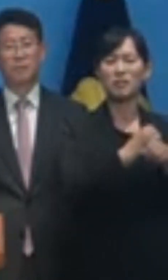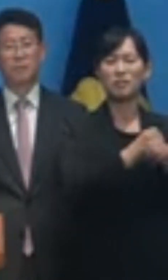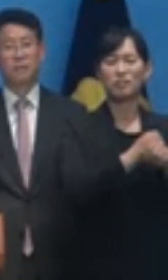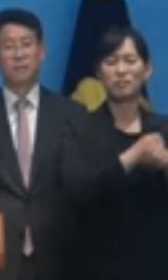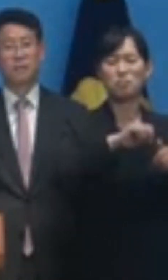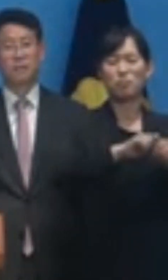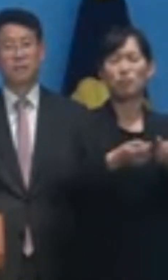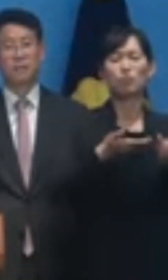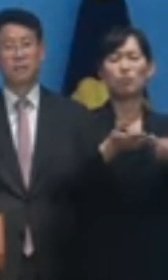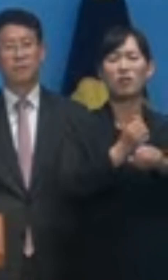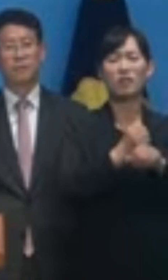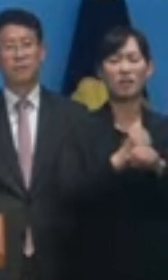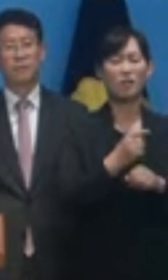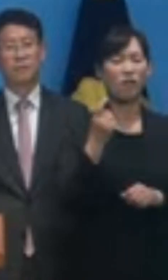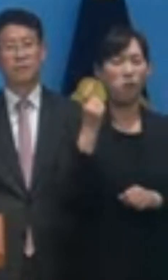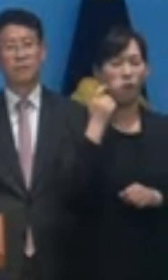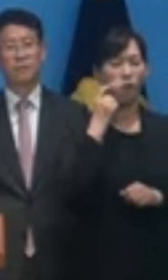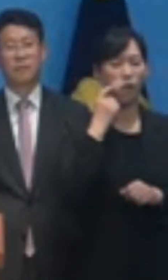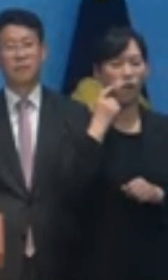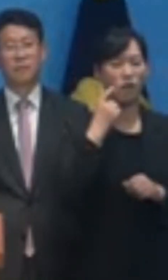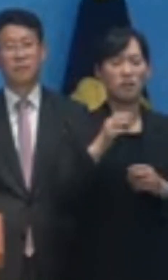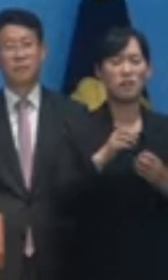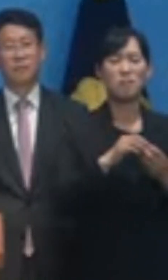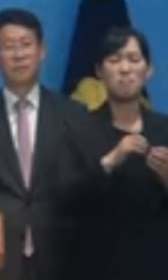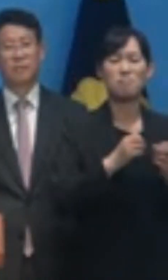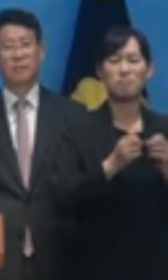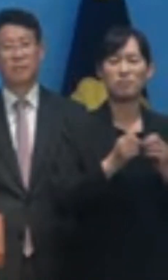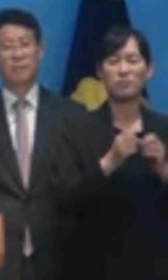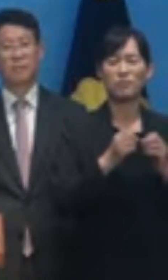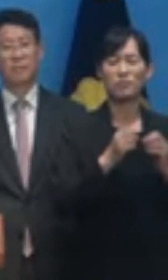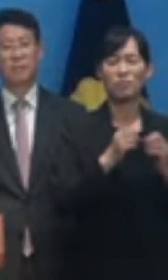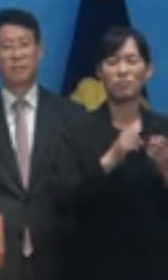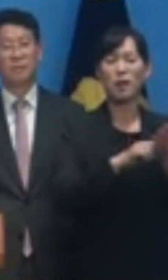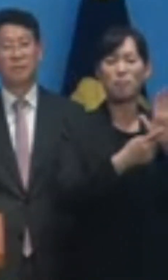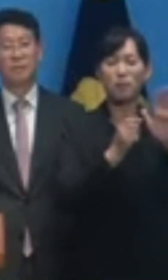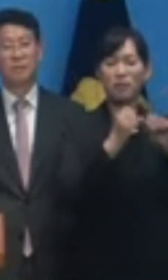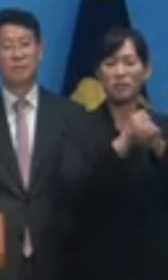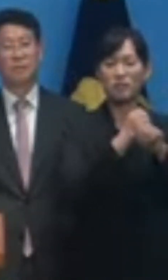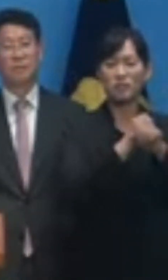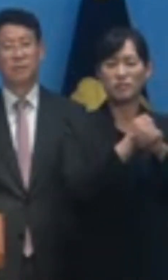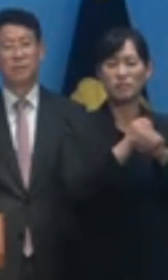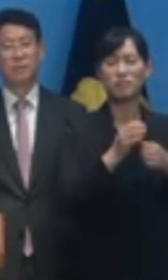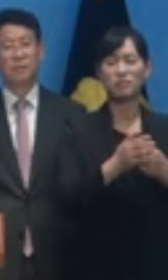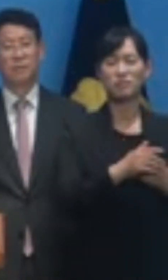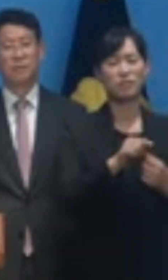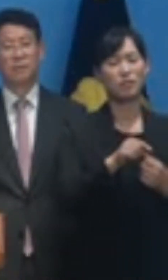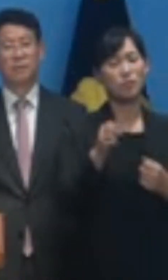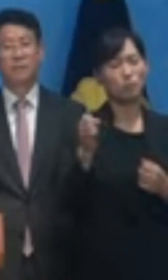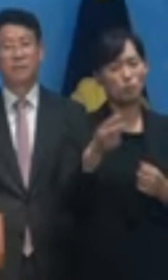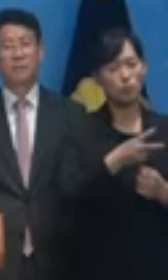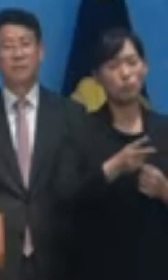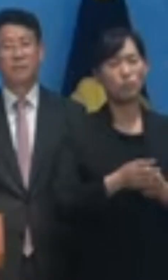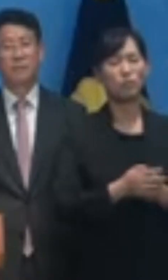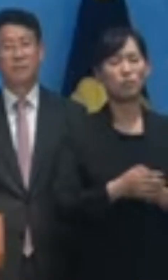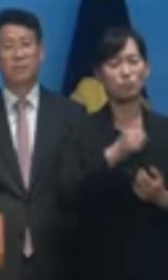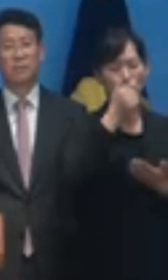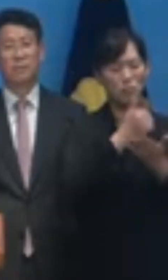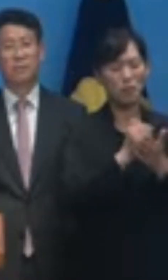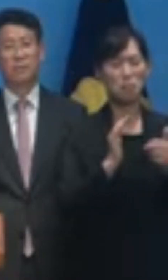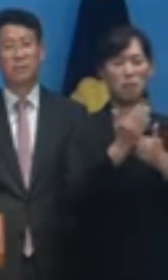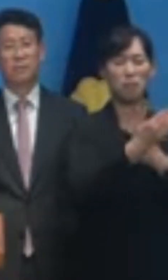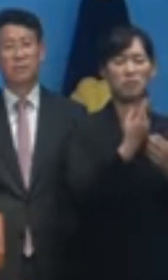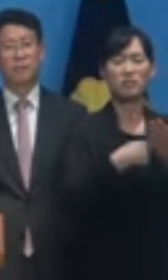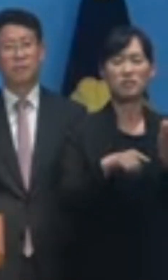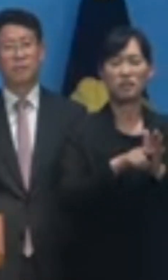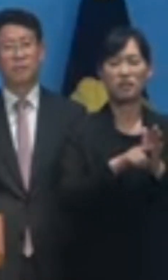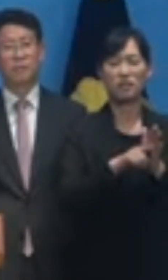주장했습니다. 허위사실 공표죄로 대법원의 유죄 취지 판단을 받는 상황에서도 심지어 그 죄를 덮으려고